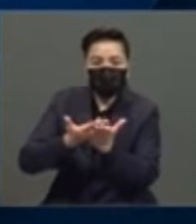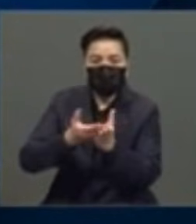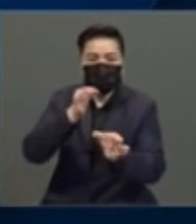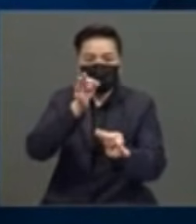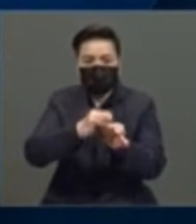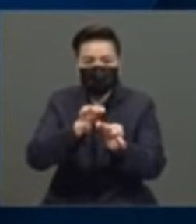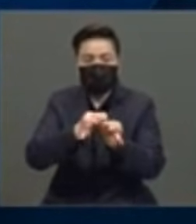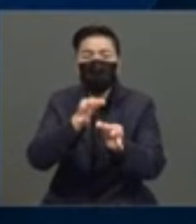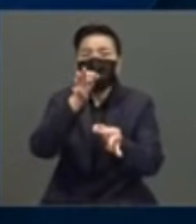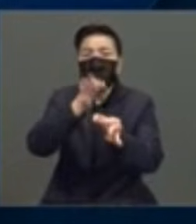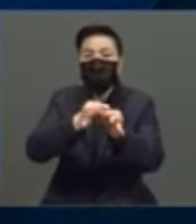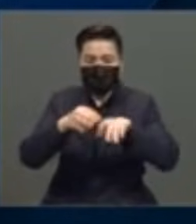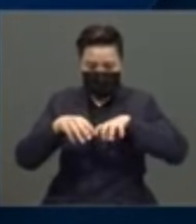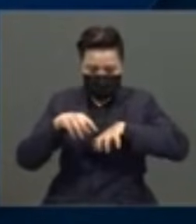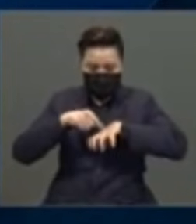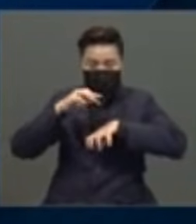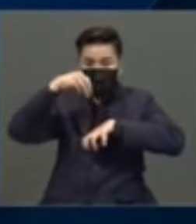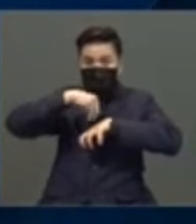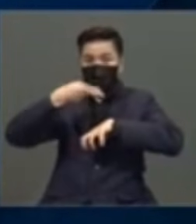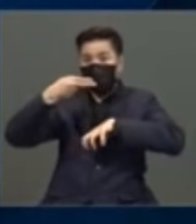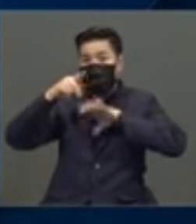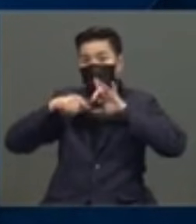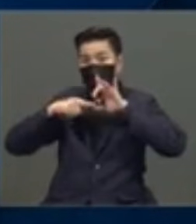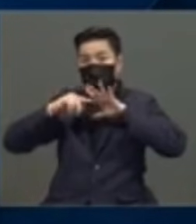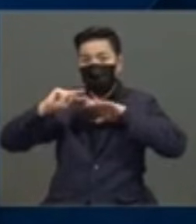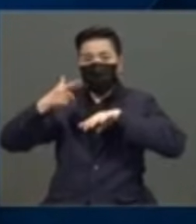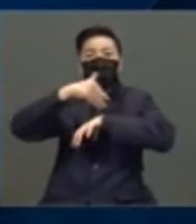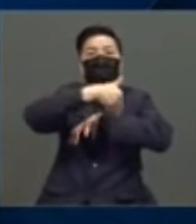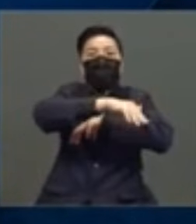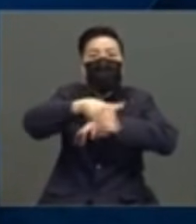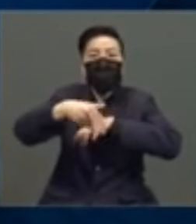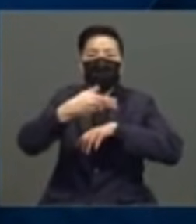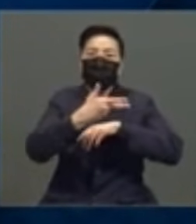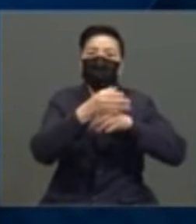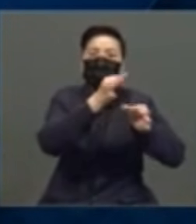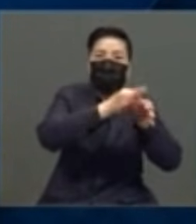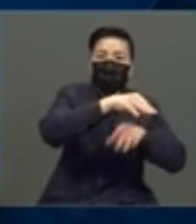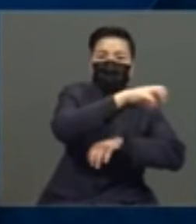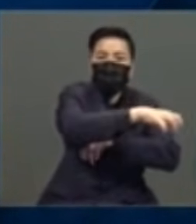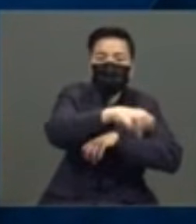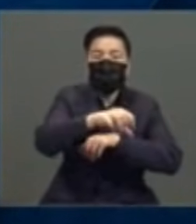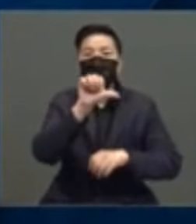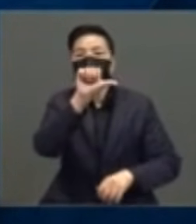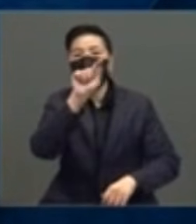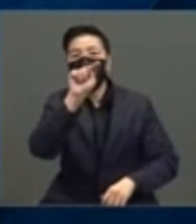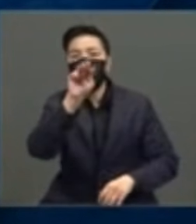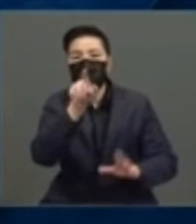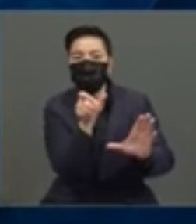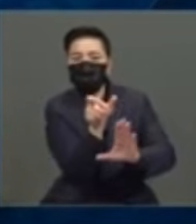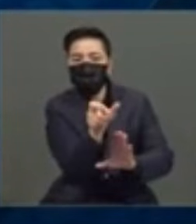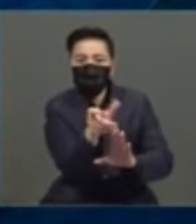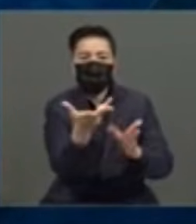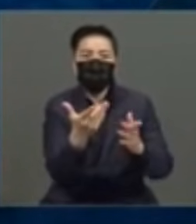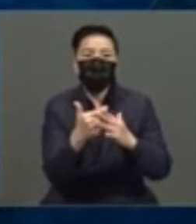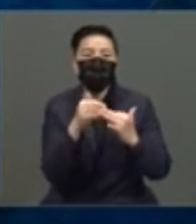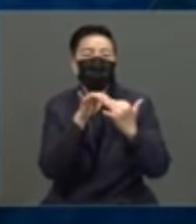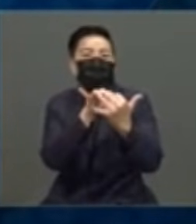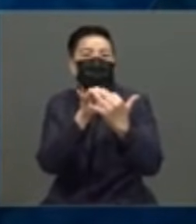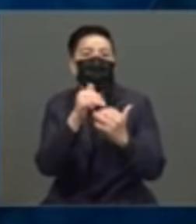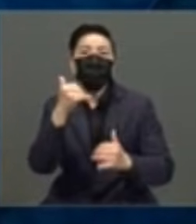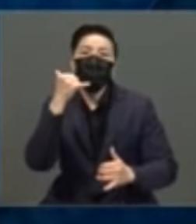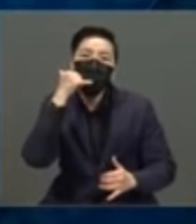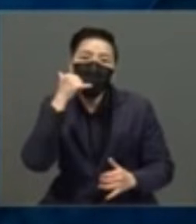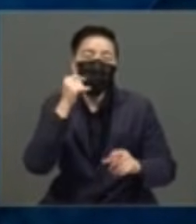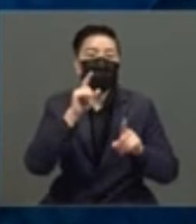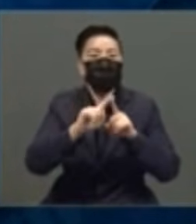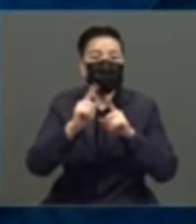นาคารหมายถึงธนาคารที่แยกออกมาเป็นตั้งอยู่นอกห้างเนี่ยนะครับตู้ ATM ธุรกิจสื่อสารคม